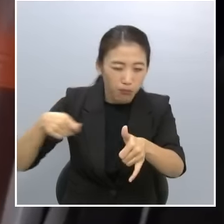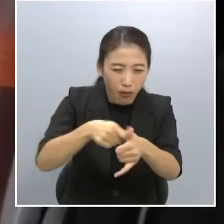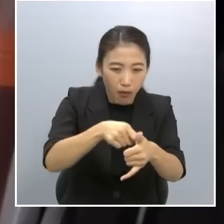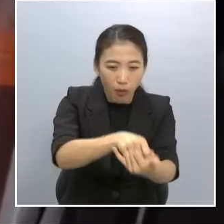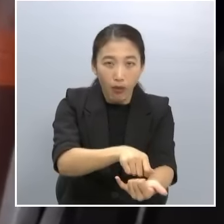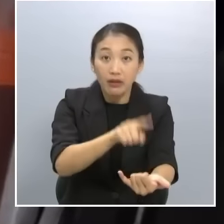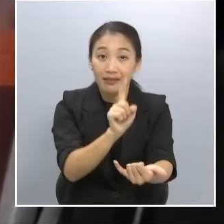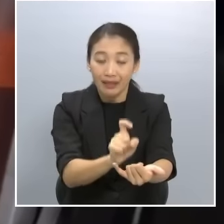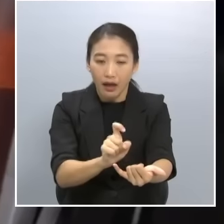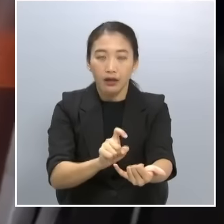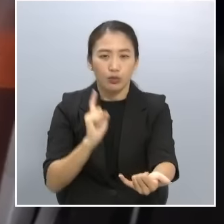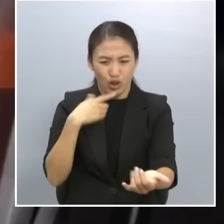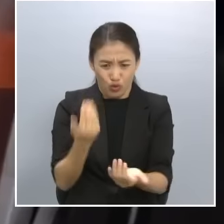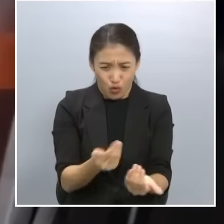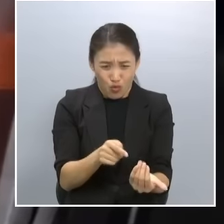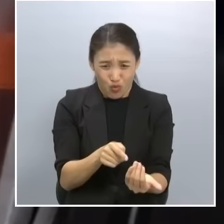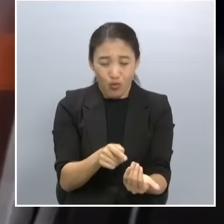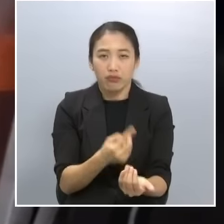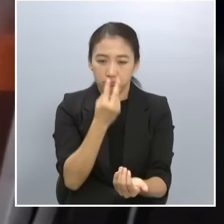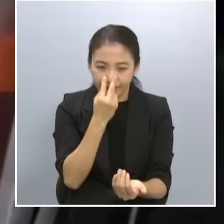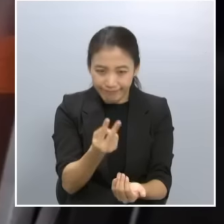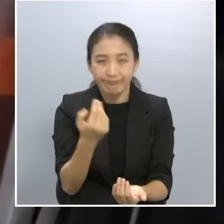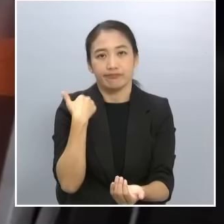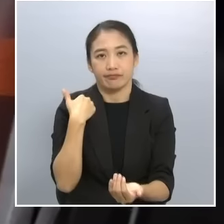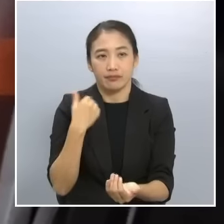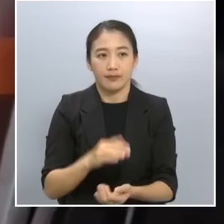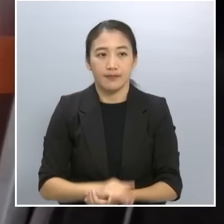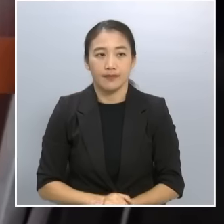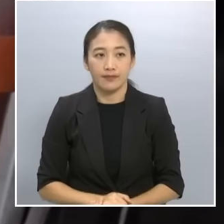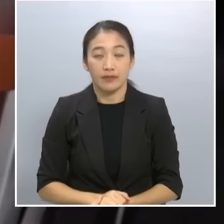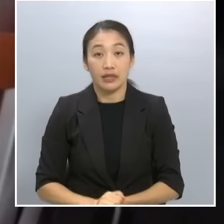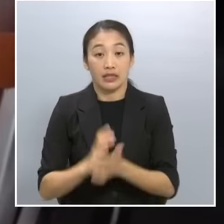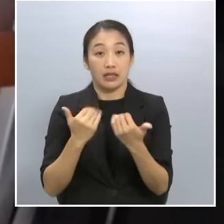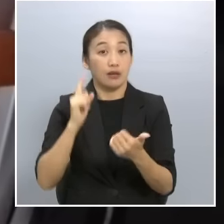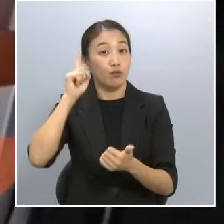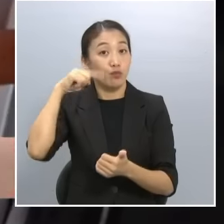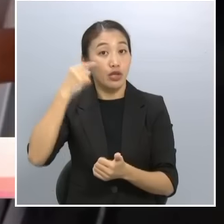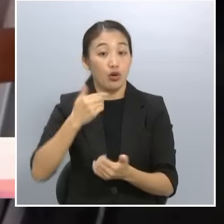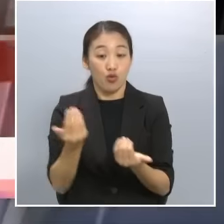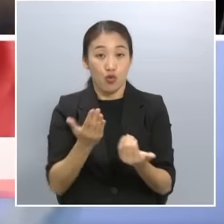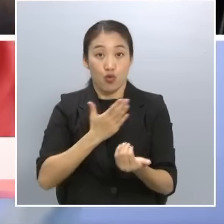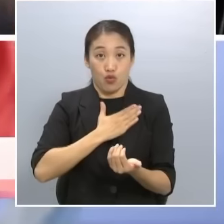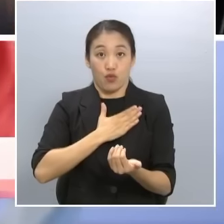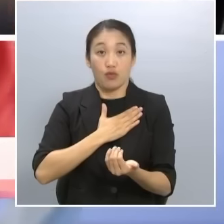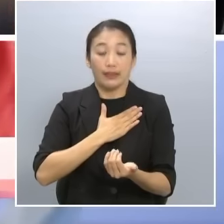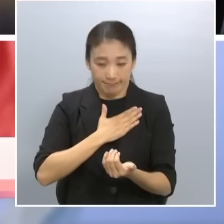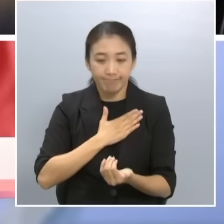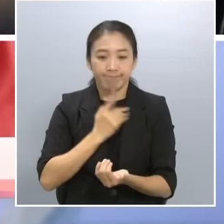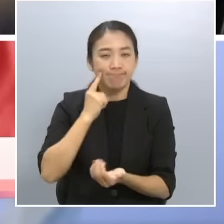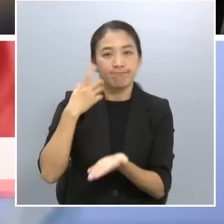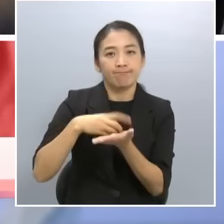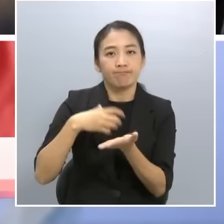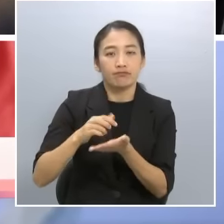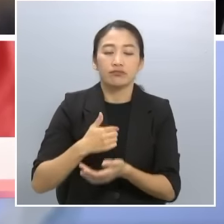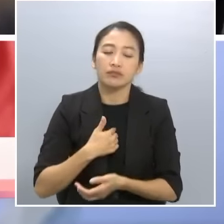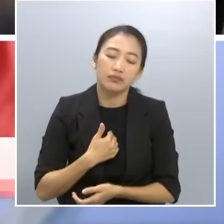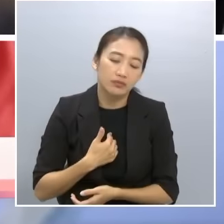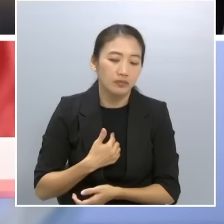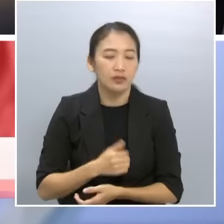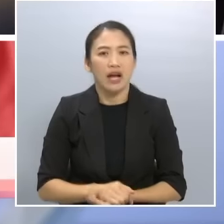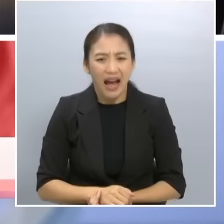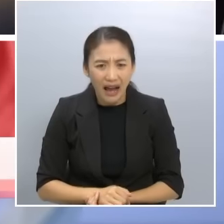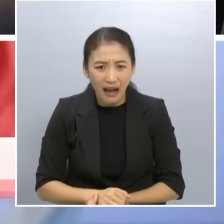เราออกไปข้างนอกกันมากลับมาเรากลับมาเห็นเขาเราก็ว่าทำไมเขาไม่เลิกนิสัยแบบนี้เราก็มองเขาลาออกจากงานเขาต